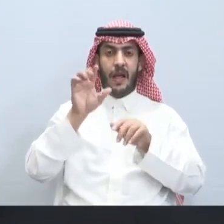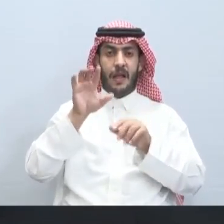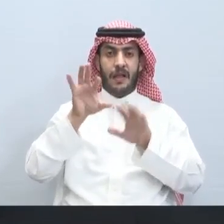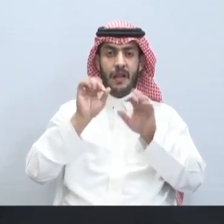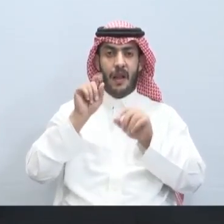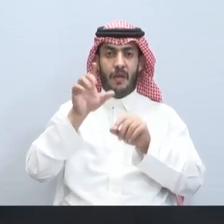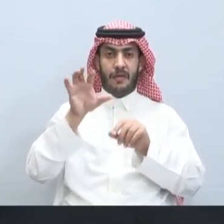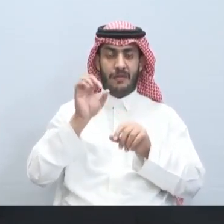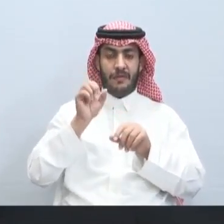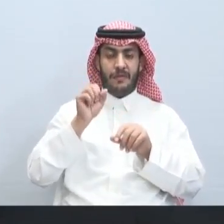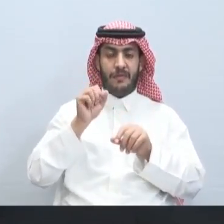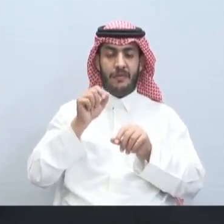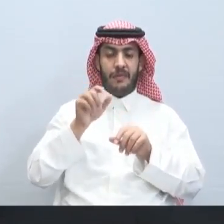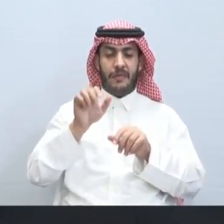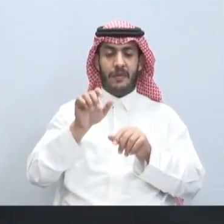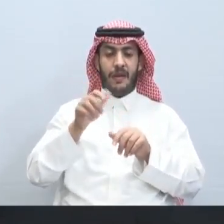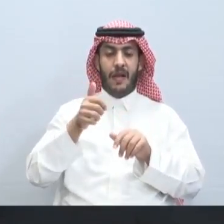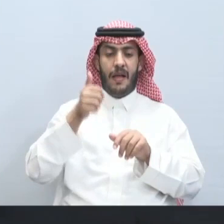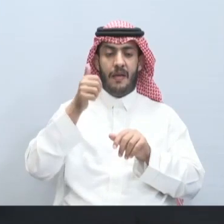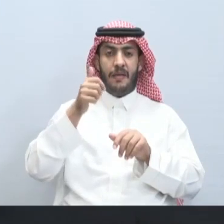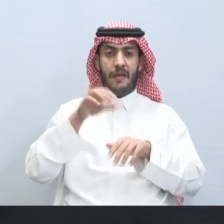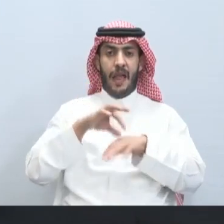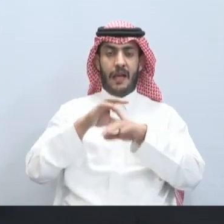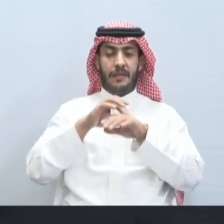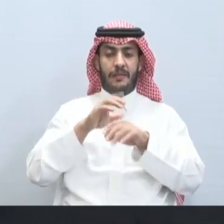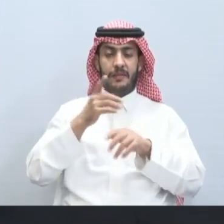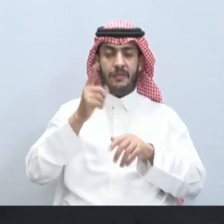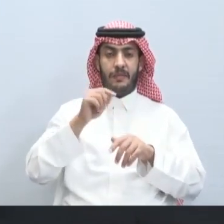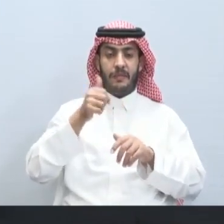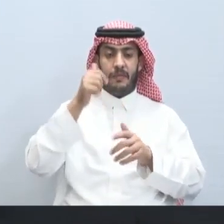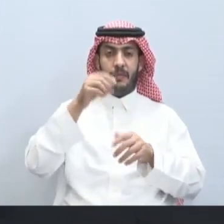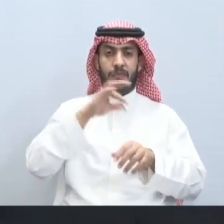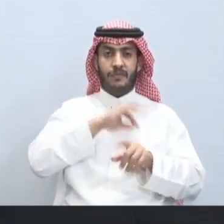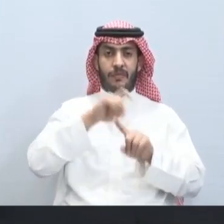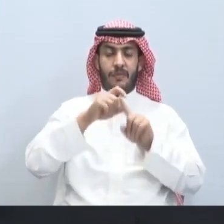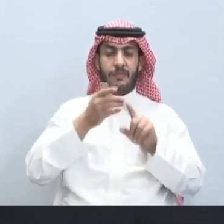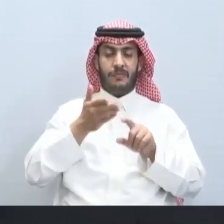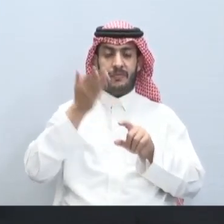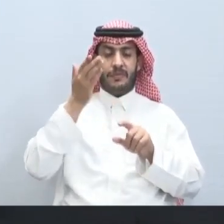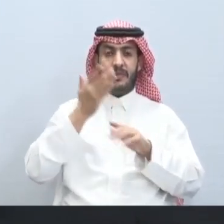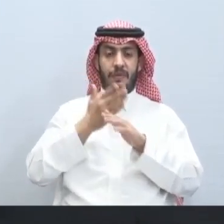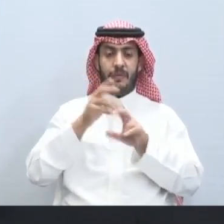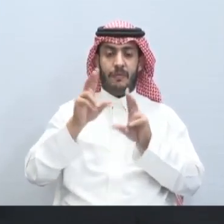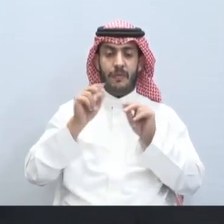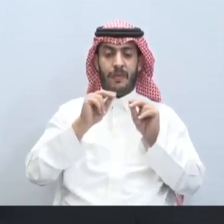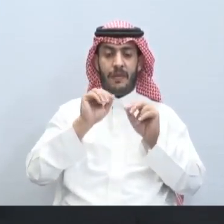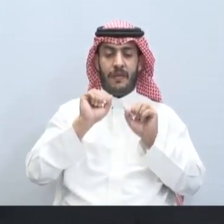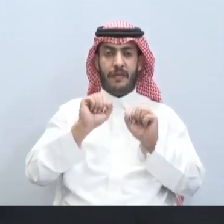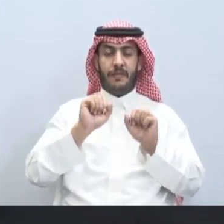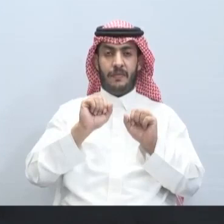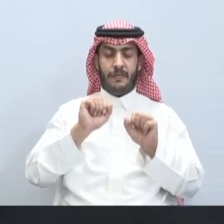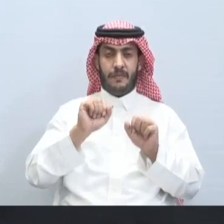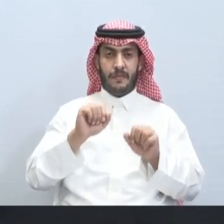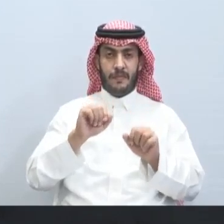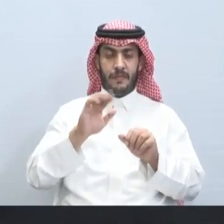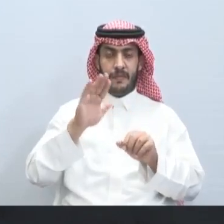الاول الذي لديه تفضيل لدى العملاء وبالتالي حق ارباح كبيره لذلك هذا ما نقصده هنا هو